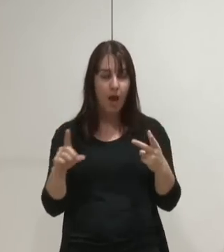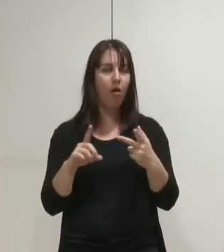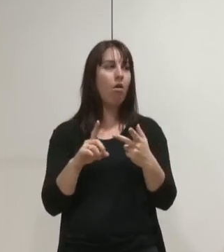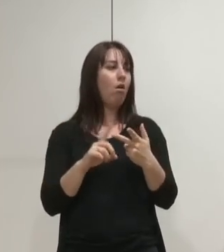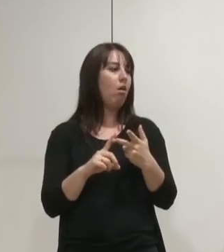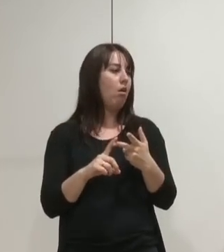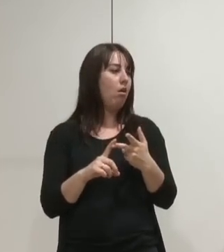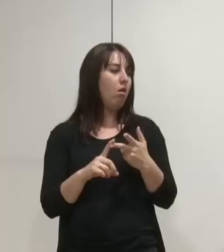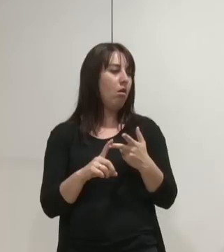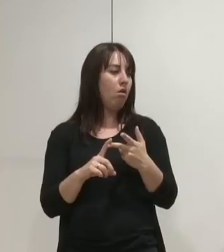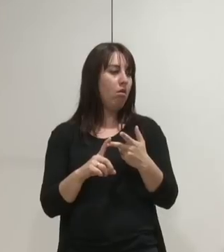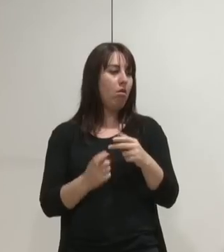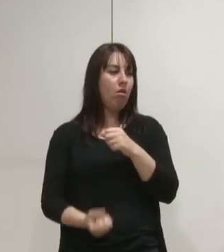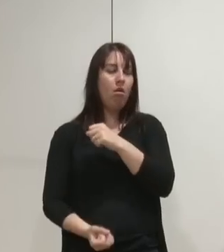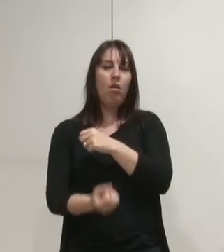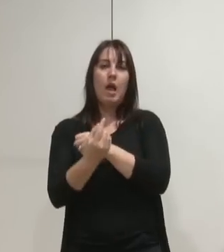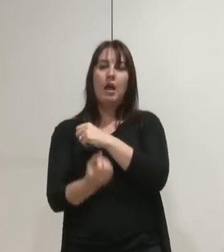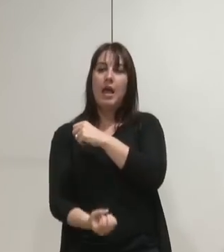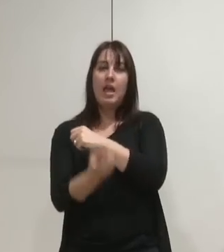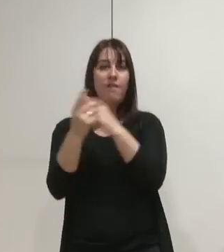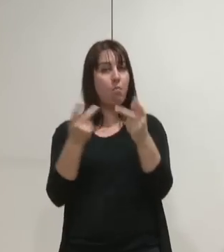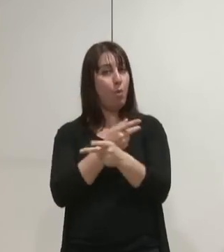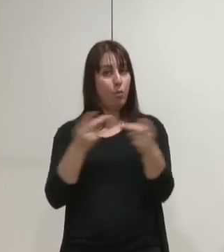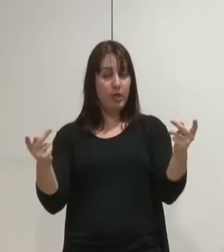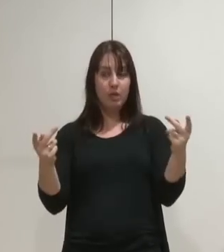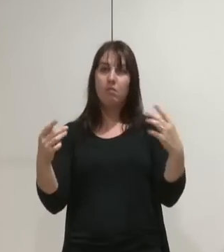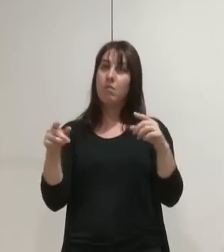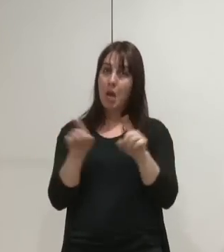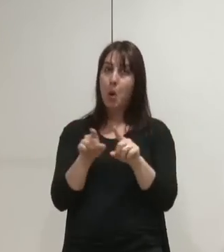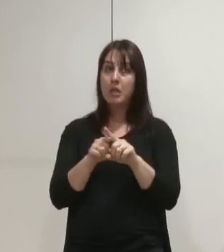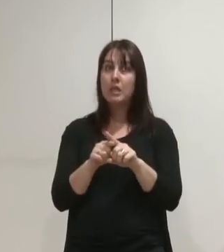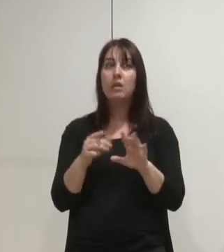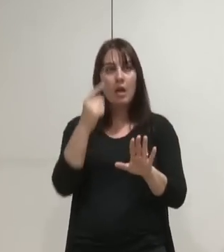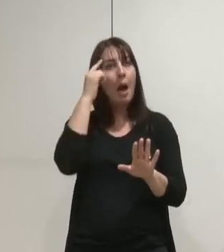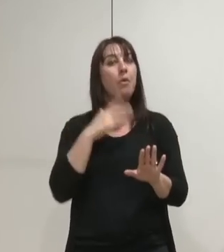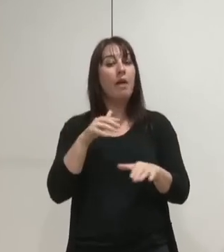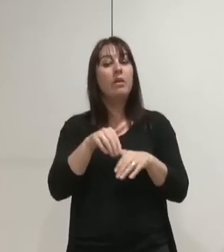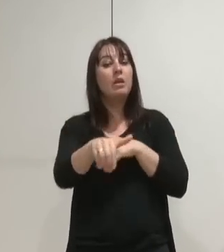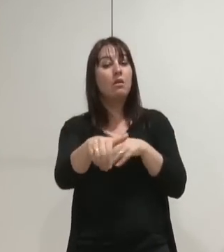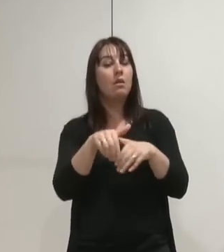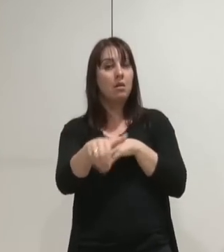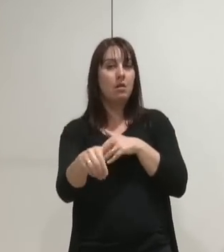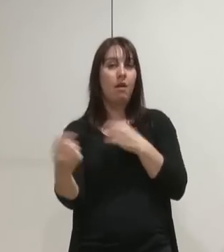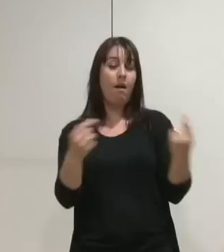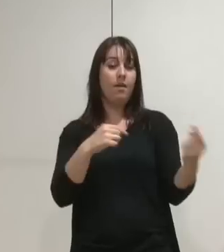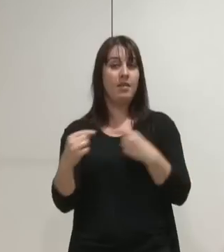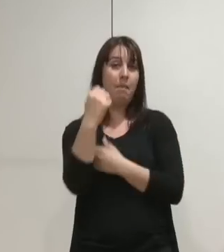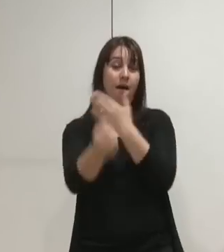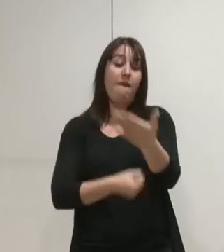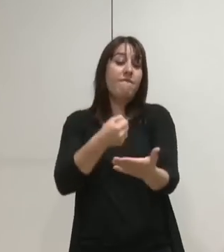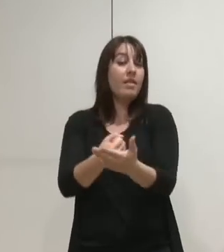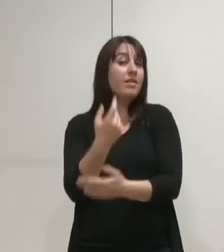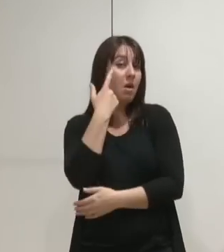des des événements publ et nous verrons je crois que ça sera évidemment le débat de la fin de l'année